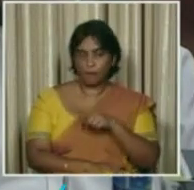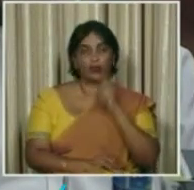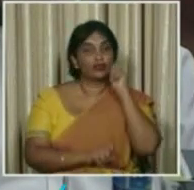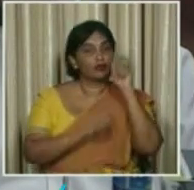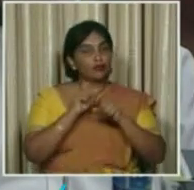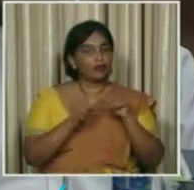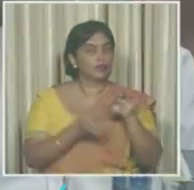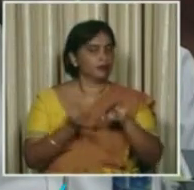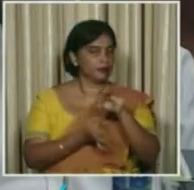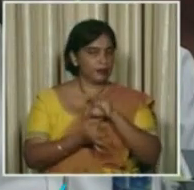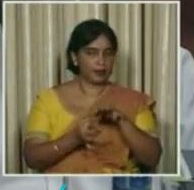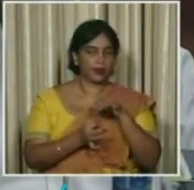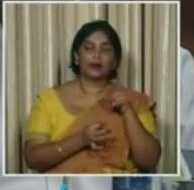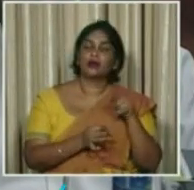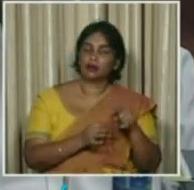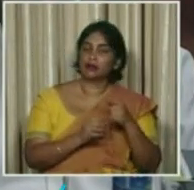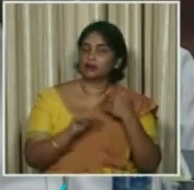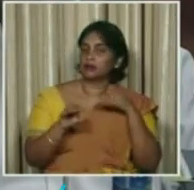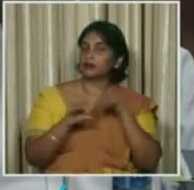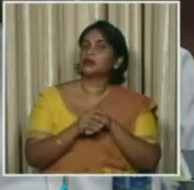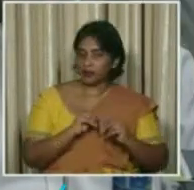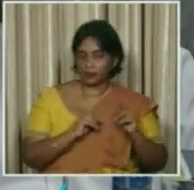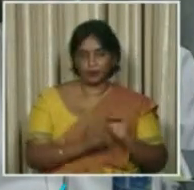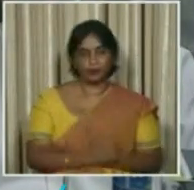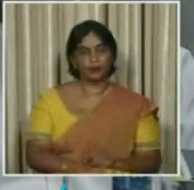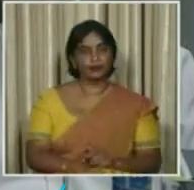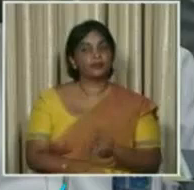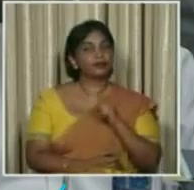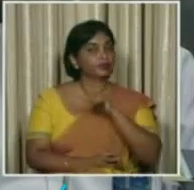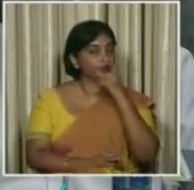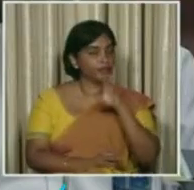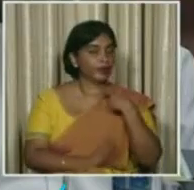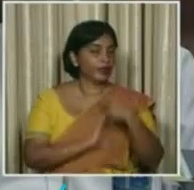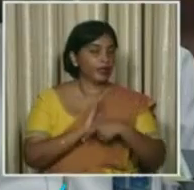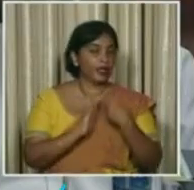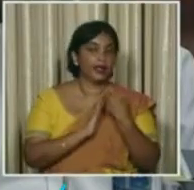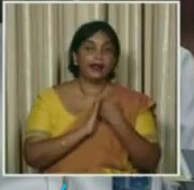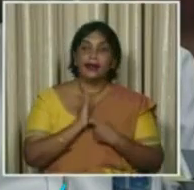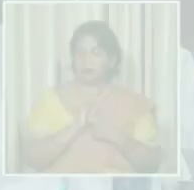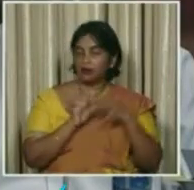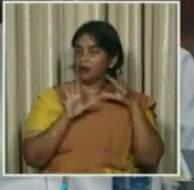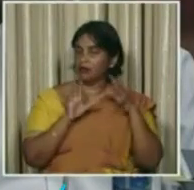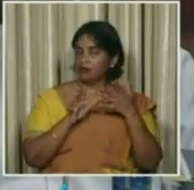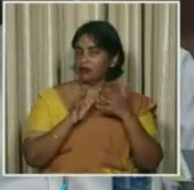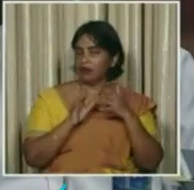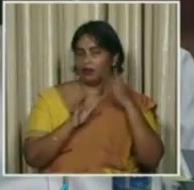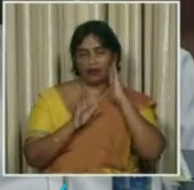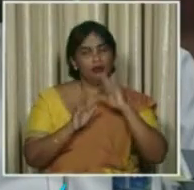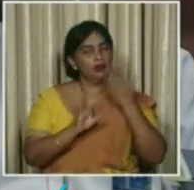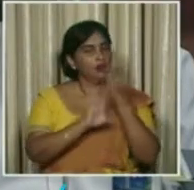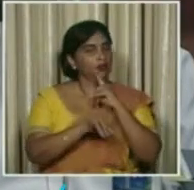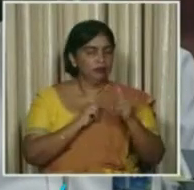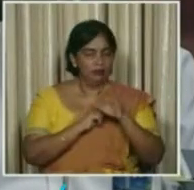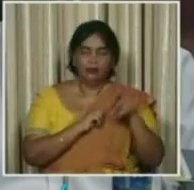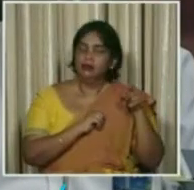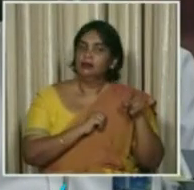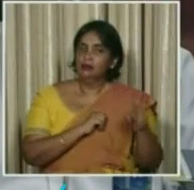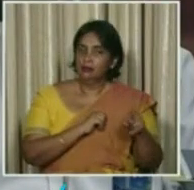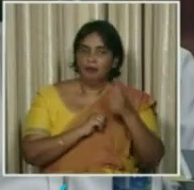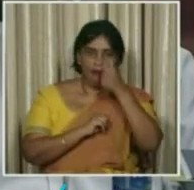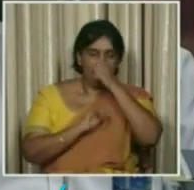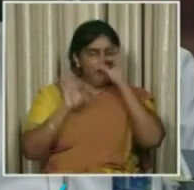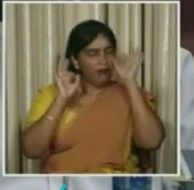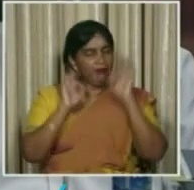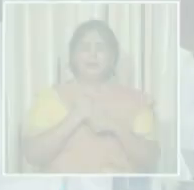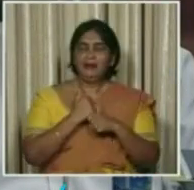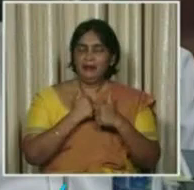ජනතාවගේ ප්‍රජාතන්ත්‍රවාදී අවකාශයන් සීමා කරයි. එම නිසා රටේ නීතිය ආධිපත්‍යයට නැවත යථා පරිදි ගොඩනැගීමටත්, දූෂණයෙන් තොර